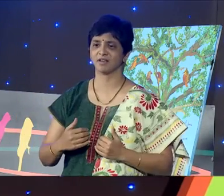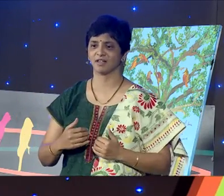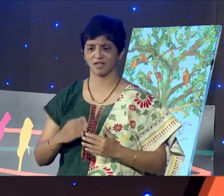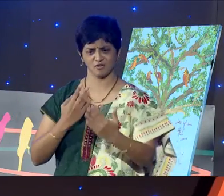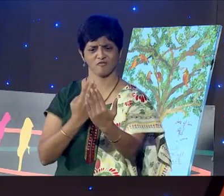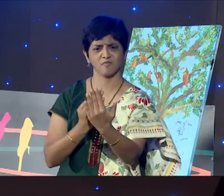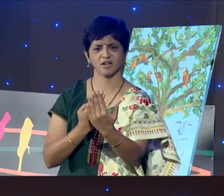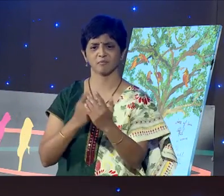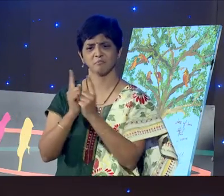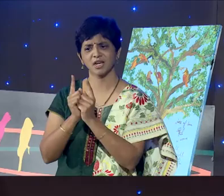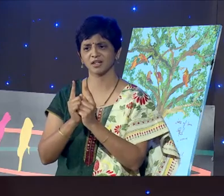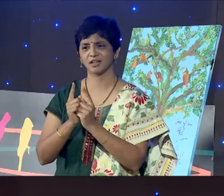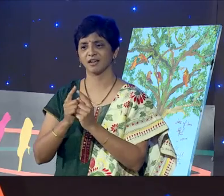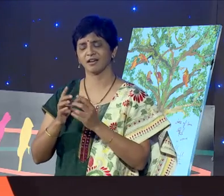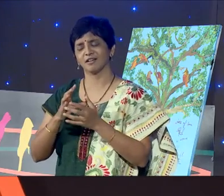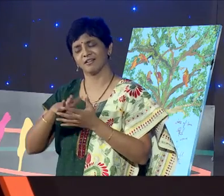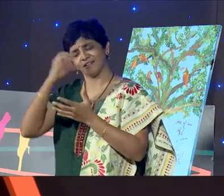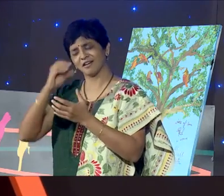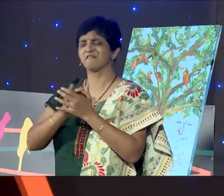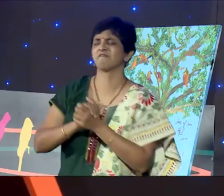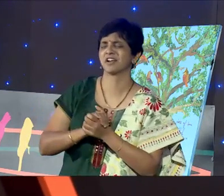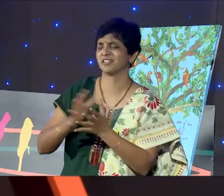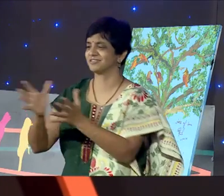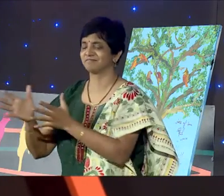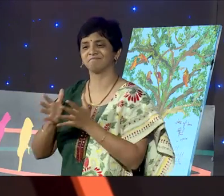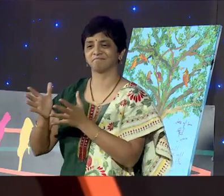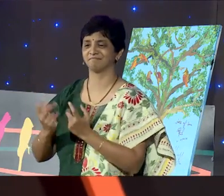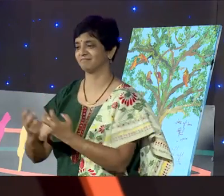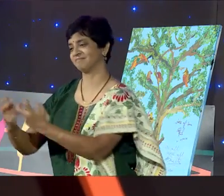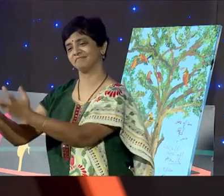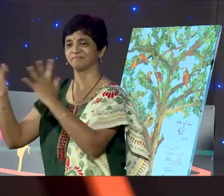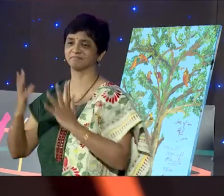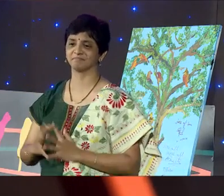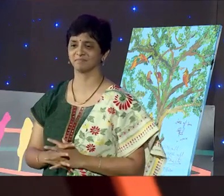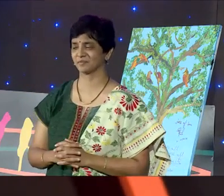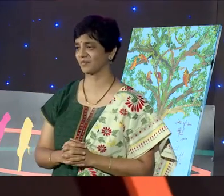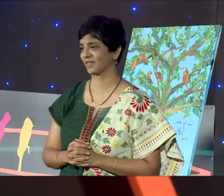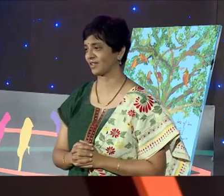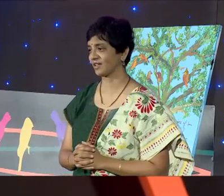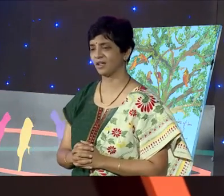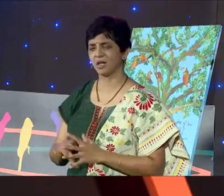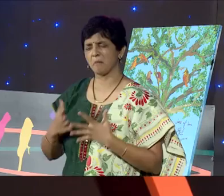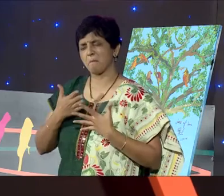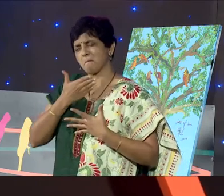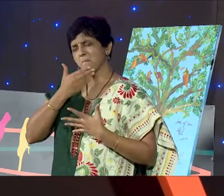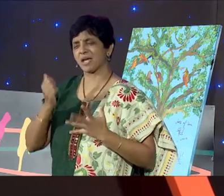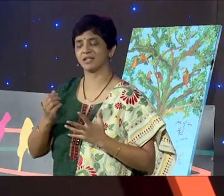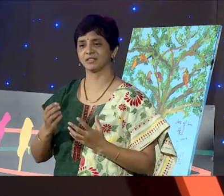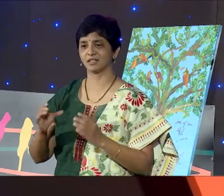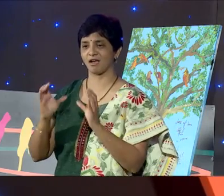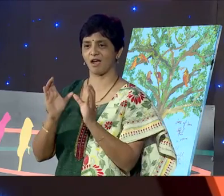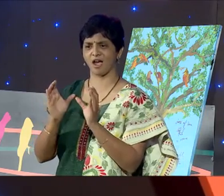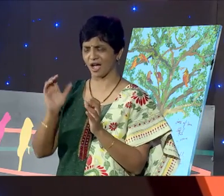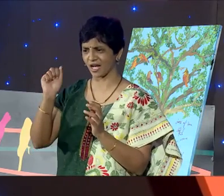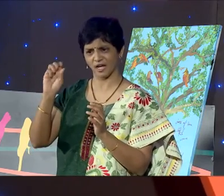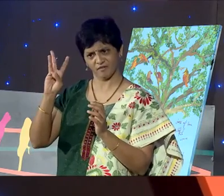पहचान हुई, दोस्ती हुई, काम बढ़ा, लेकिन कुदरत का जो सबसे बड़ा अवार्ड मुझे मिला वो मेरी धर्मपत्नी